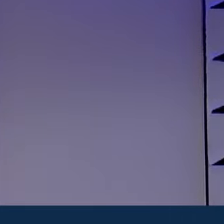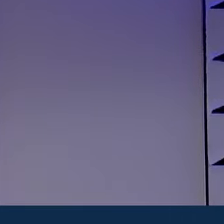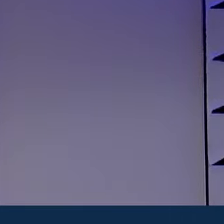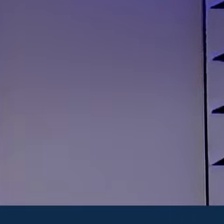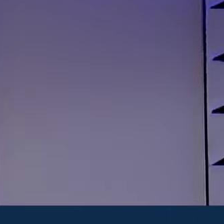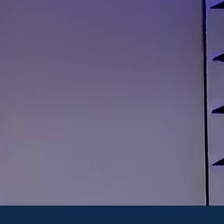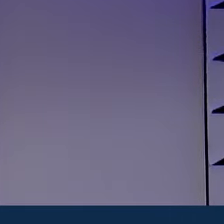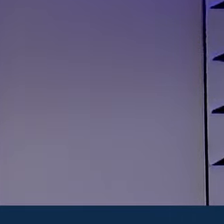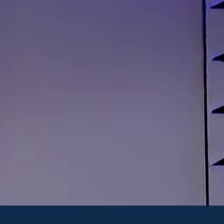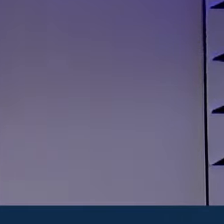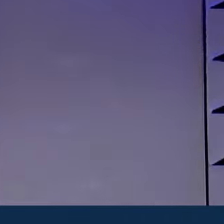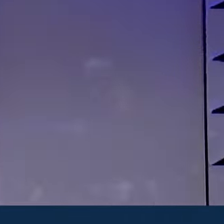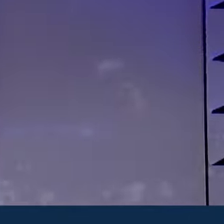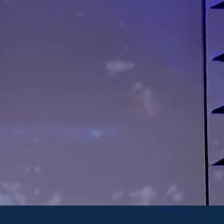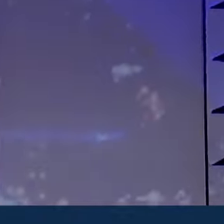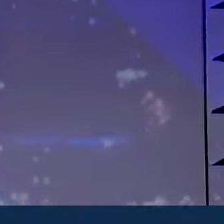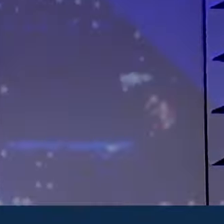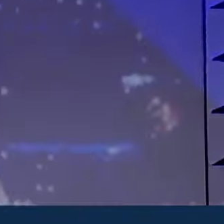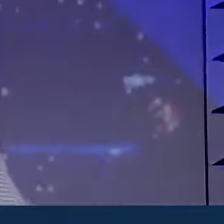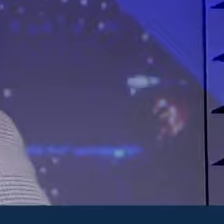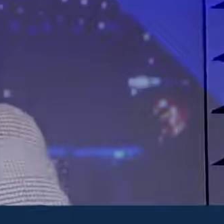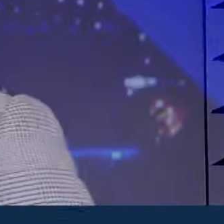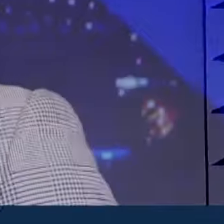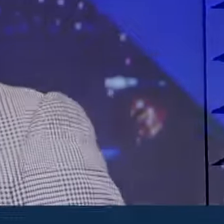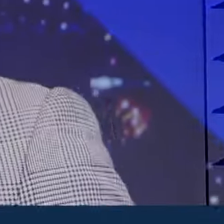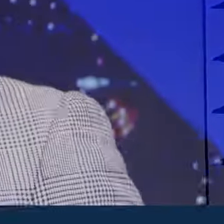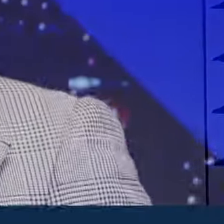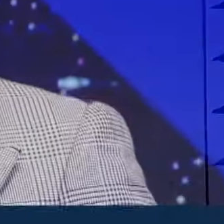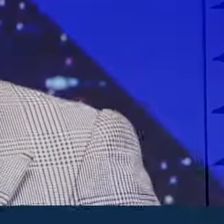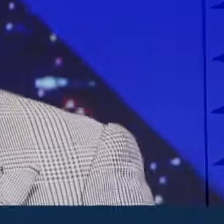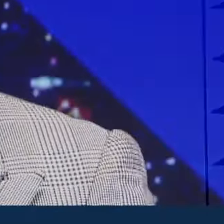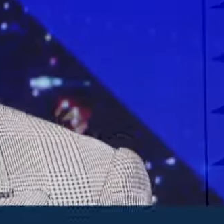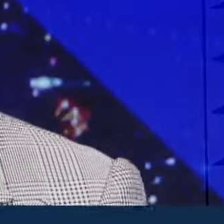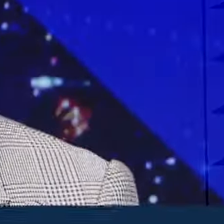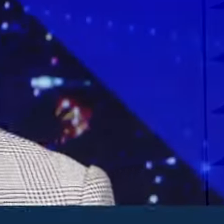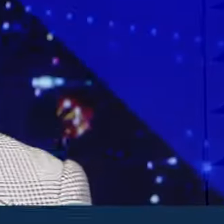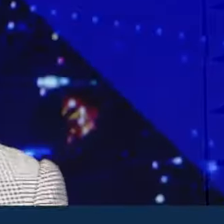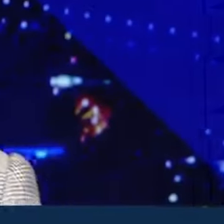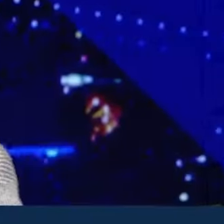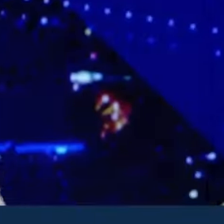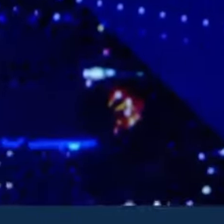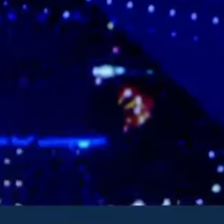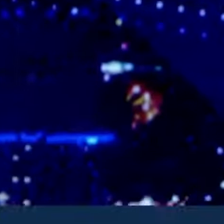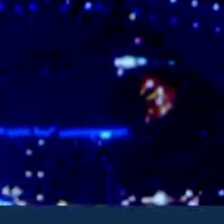shaka left, right, up, down. I got place, got to je.